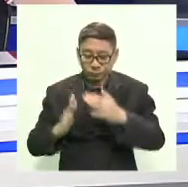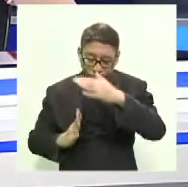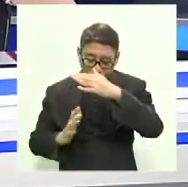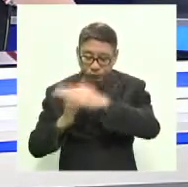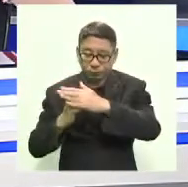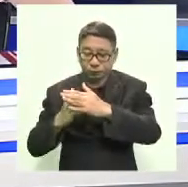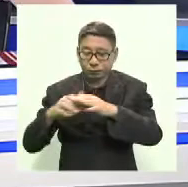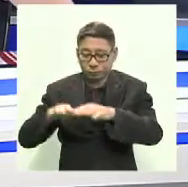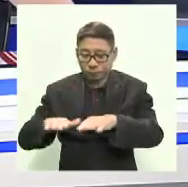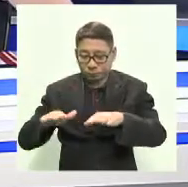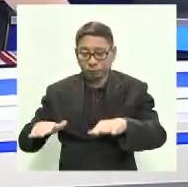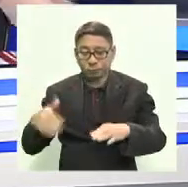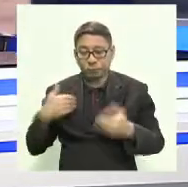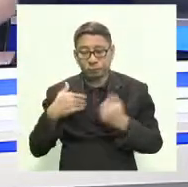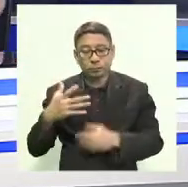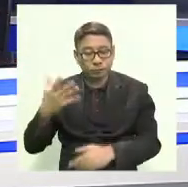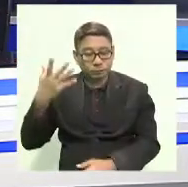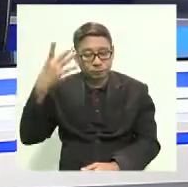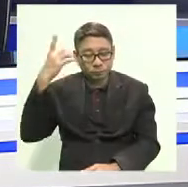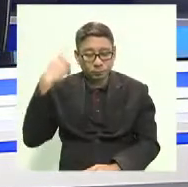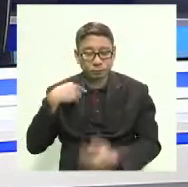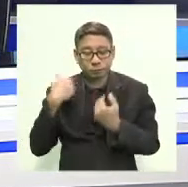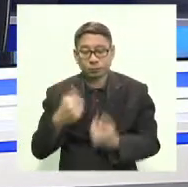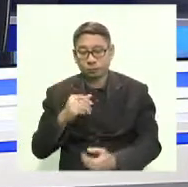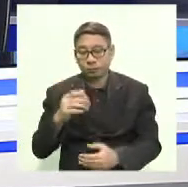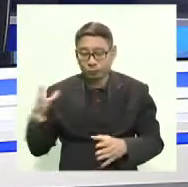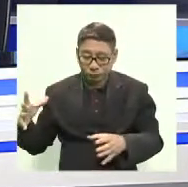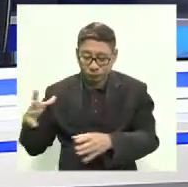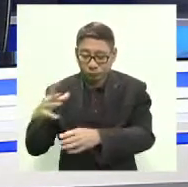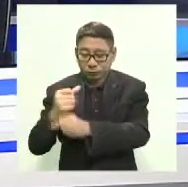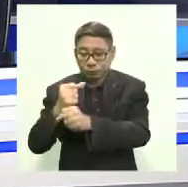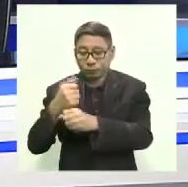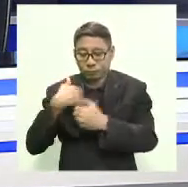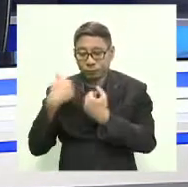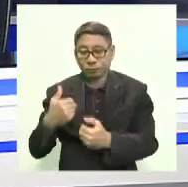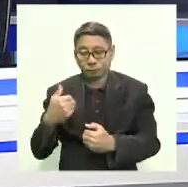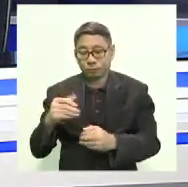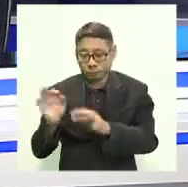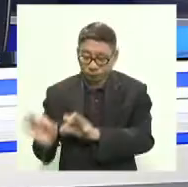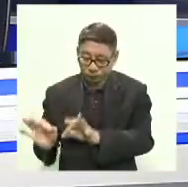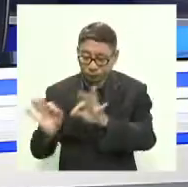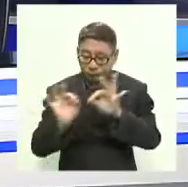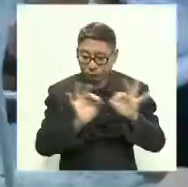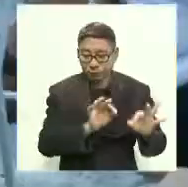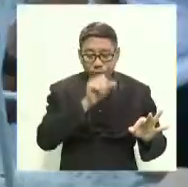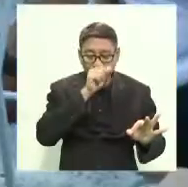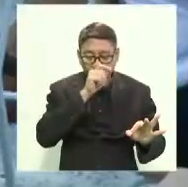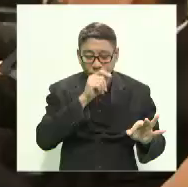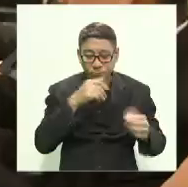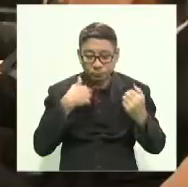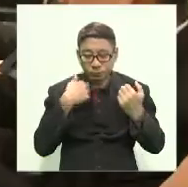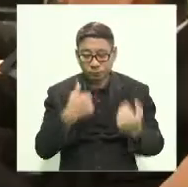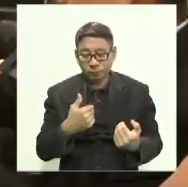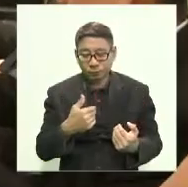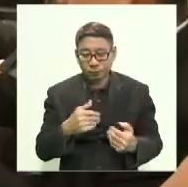การเลือกตั้งของเด็กๆซึ่งเมื่อวานนี้นะครับในที่สุดแล้วก็ได้ข้อสรุปนะครับสำหรับการเลื่อนการสอบแกดแพทออกไป